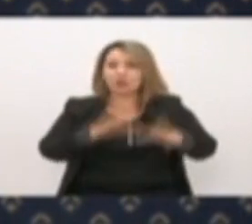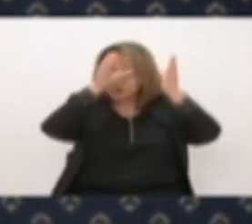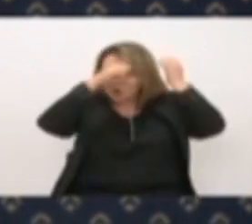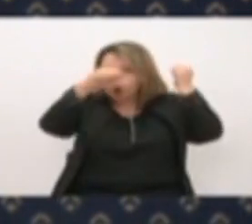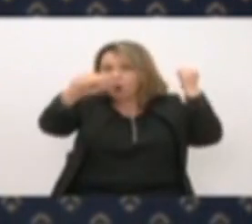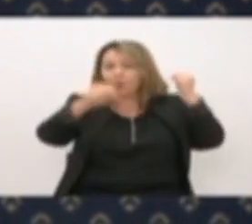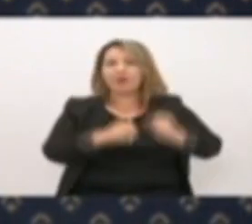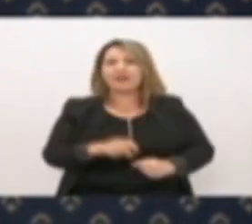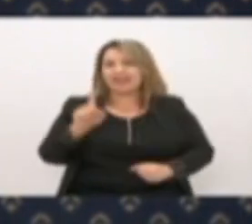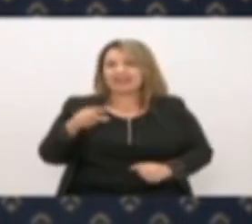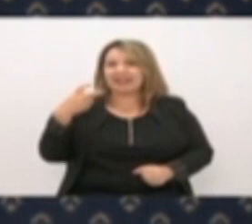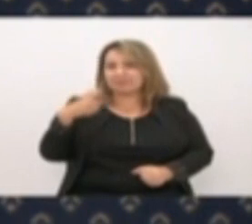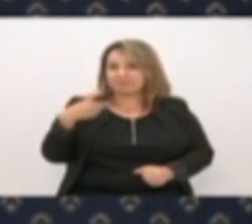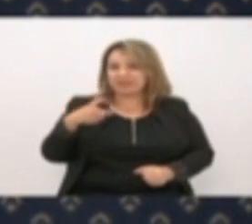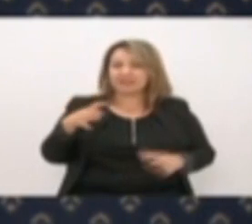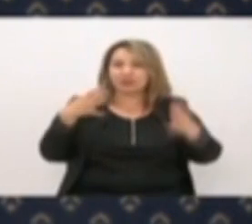اطلاق